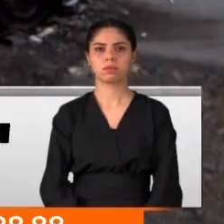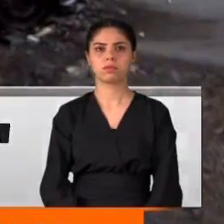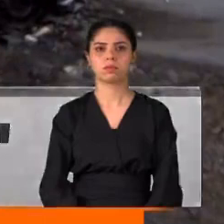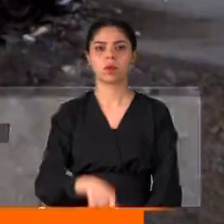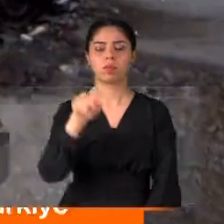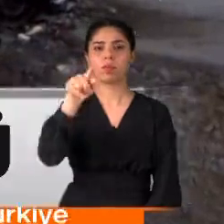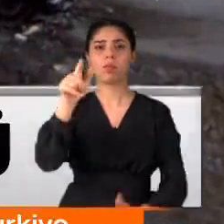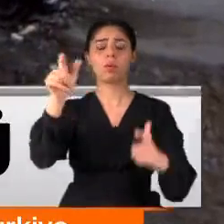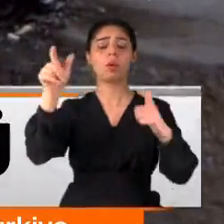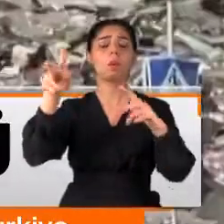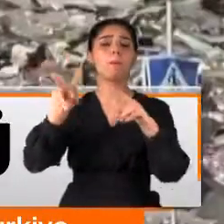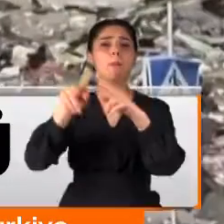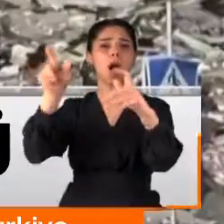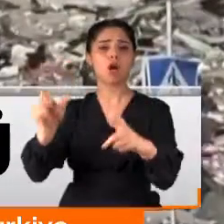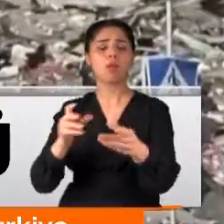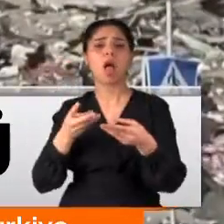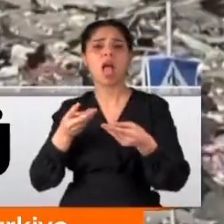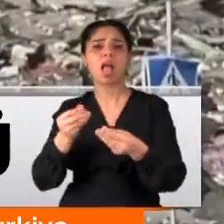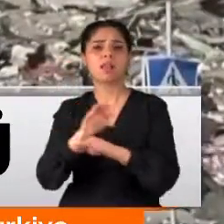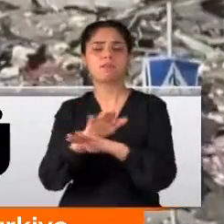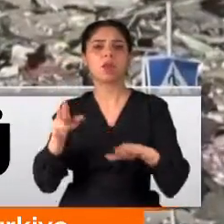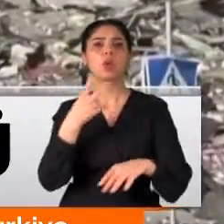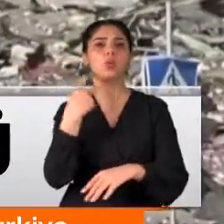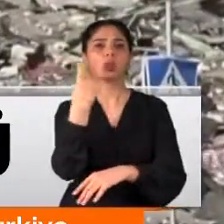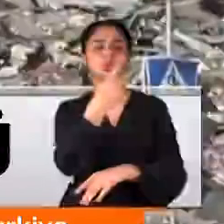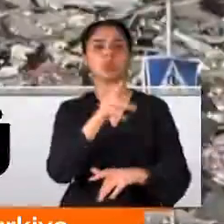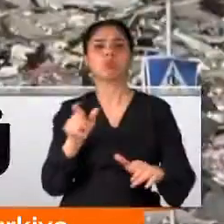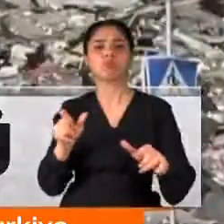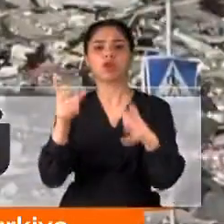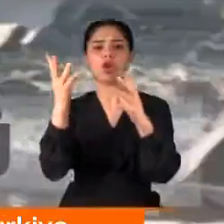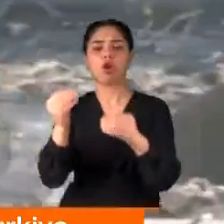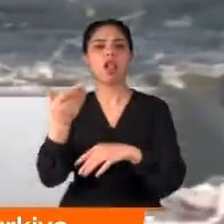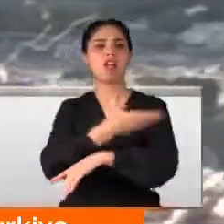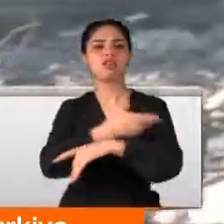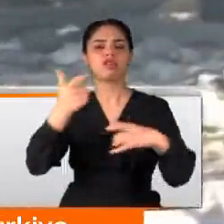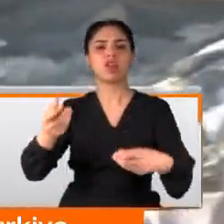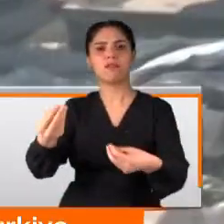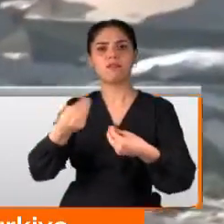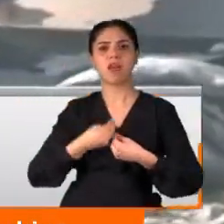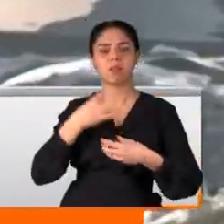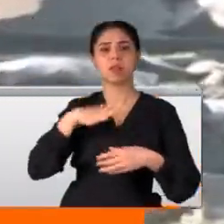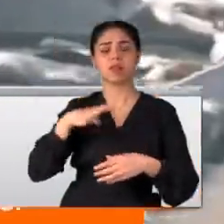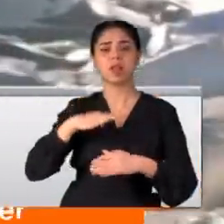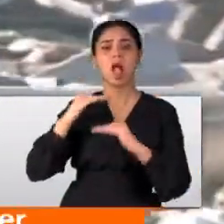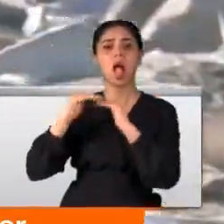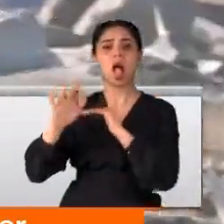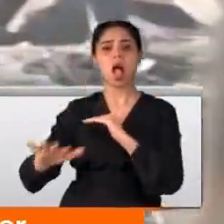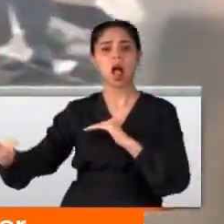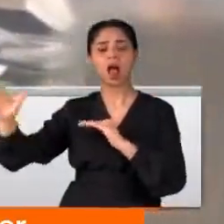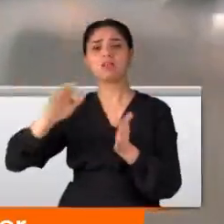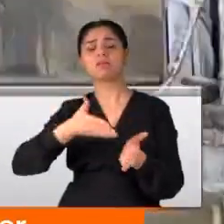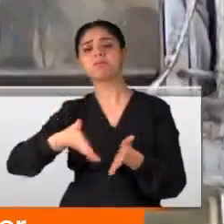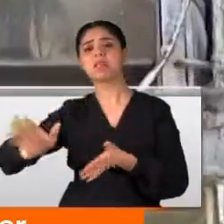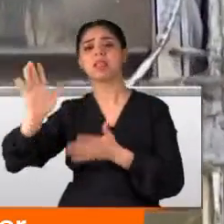Mariupol kentinin neredeyse tamamı harabeye döndü. Rusya tamamen kuşatılan şehrin teslim edilmesini istiyor. Halkın büyük kısmı şehri terk etti